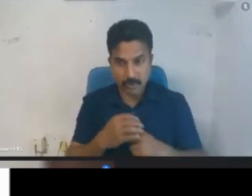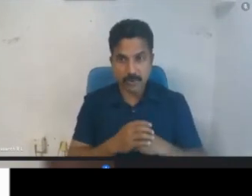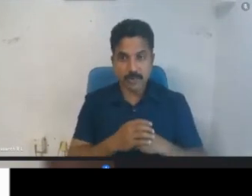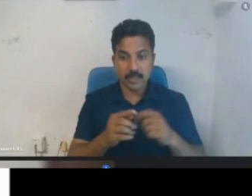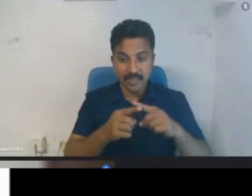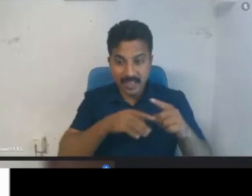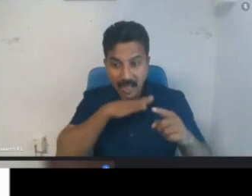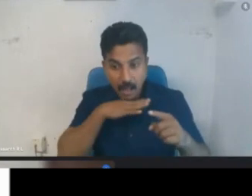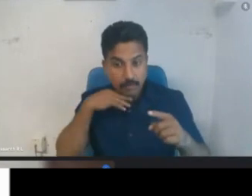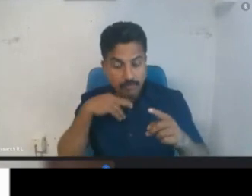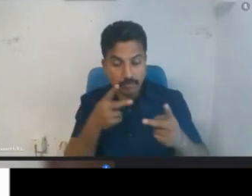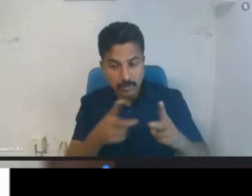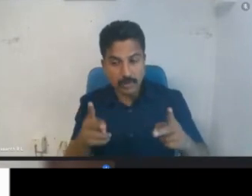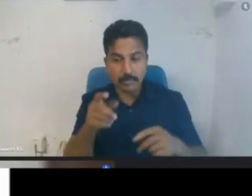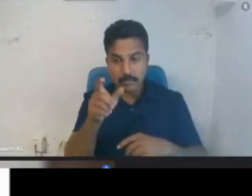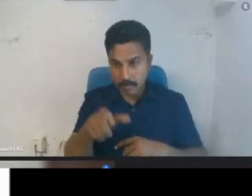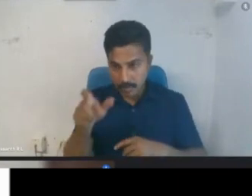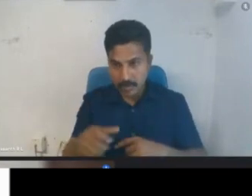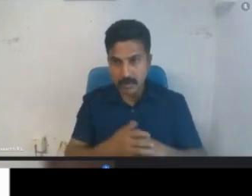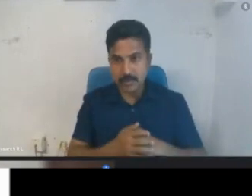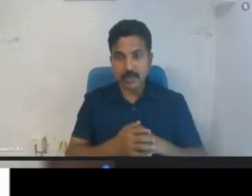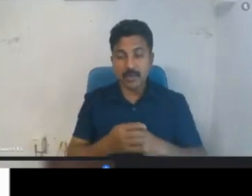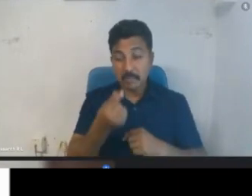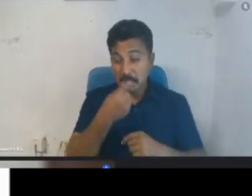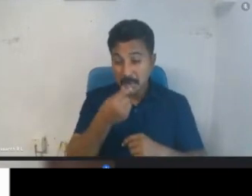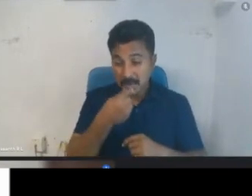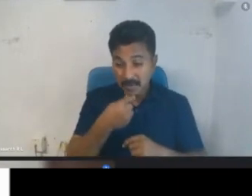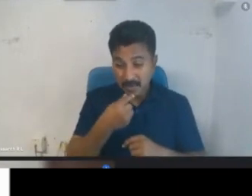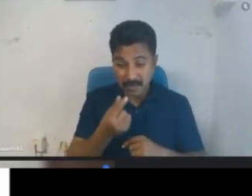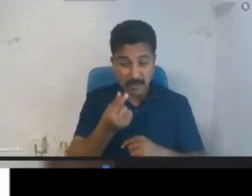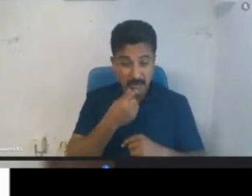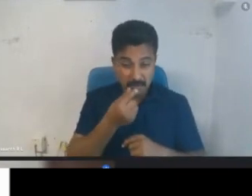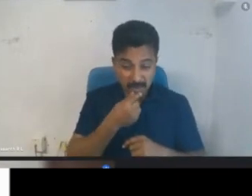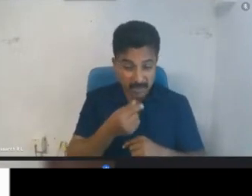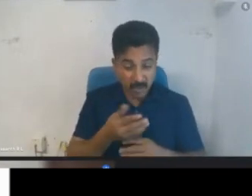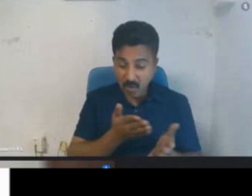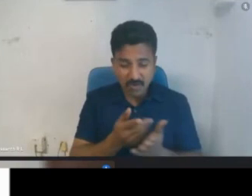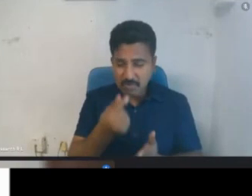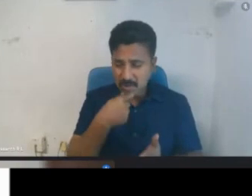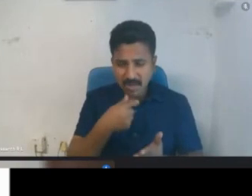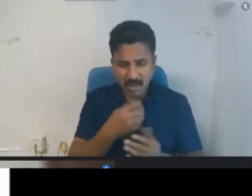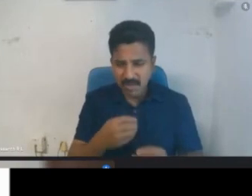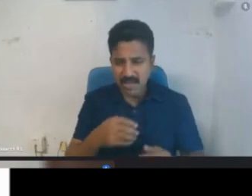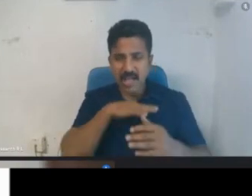ഈ തെറാപ്പിസ്റ്റുകൾ ഇപ്പം പലപ്പോഴും നമുക്ക് മെഡിസിന്റെ ആവശ്യമില്ലാതെ തെറാപ്പികളിലൂടെ റെമഡിയൽ തെറാപ്പീസ് പോലെ ഇപ്പം